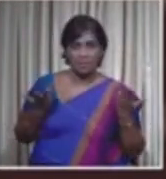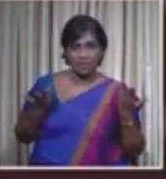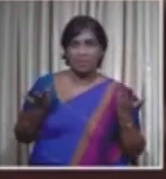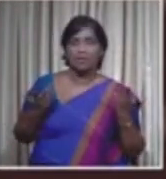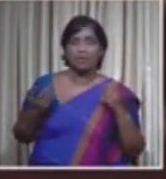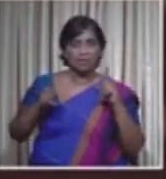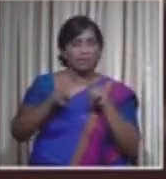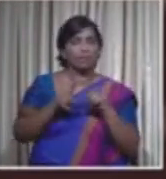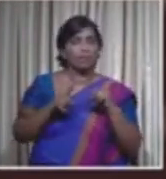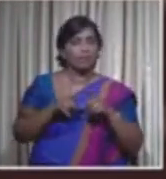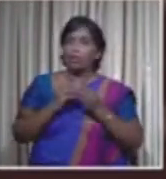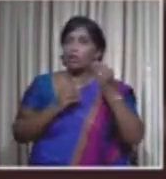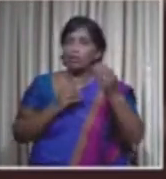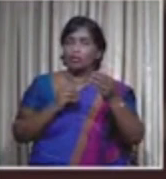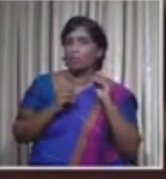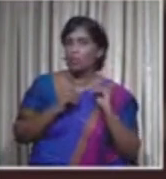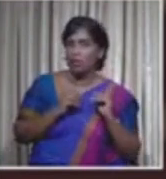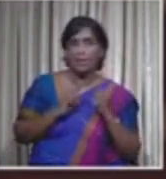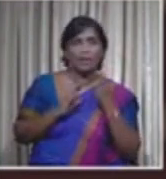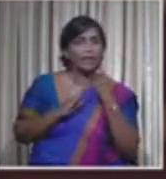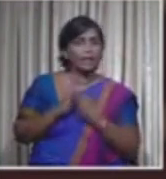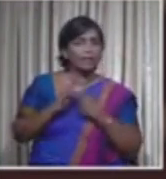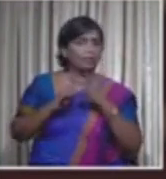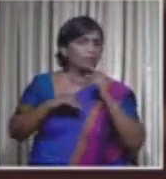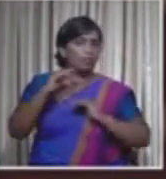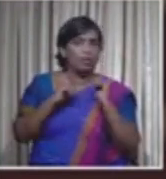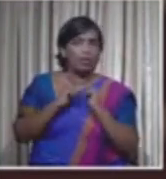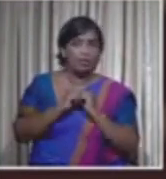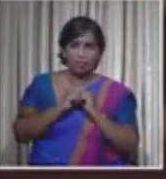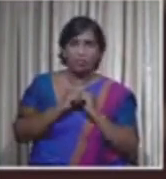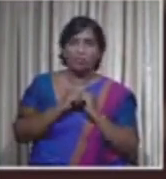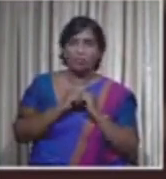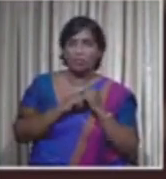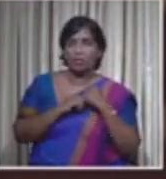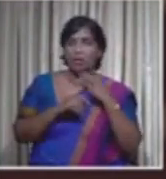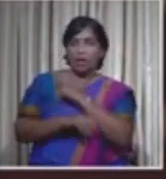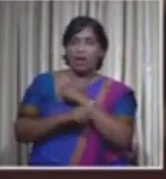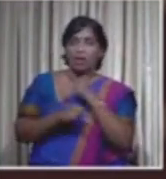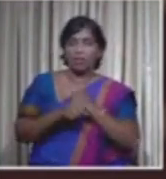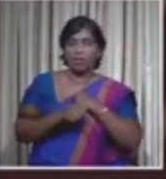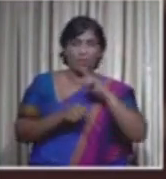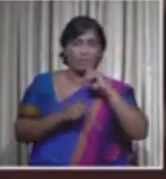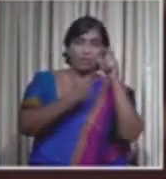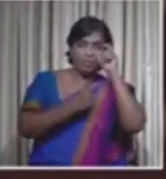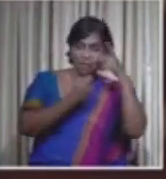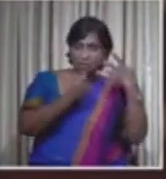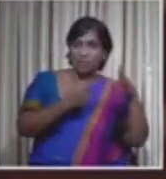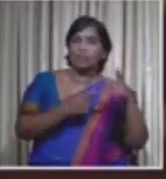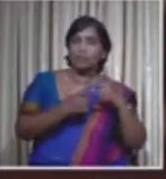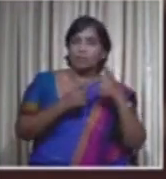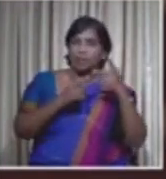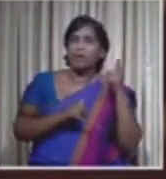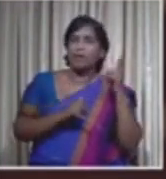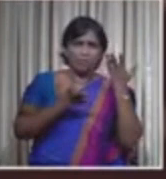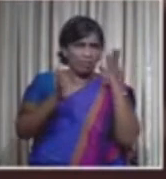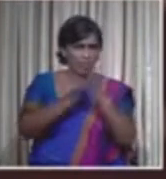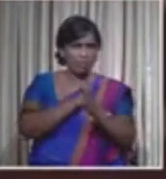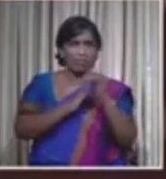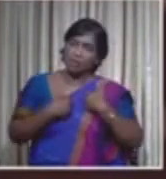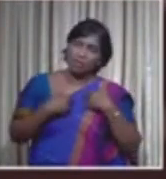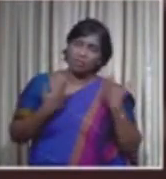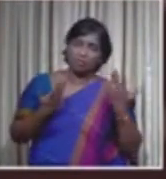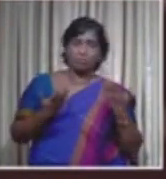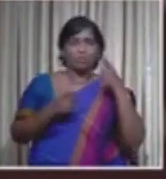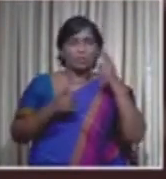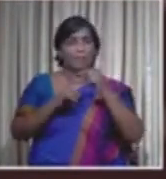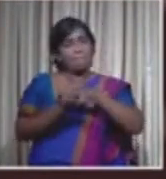පණෙන්නේ නැහැ. මේකට අවසර දුන්නේ කොහොමද? නීති අනුකූලභාවයේ කොහොමද කියලා මම ආණ්ඩුකරුතුමියට කතා කරලා ගියා. වහාම පරීක්ෂණයක් කරලා කවුරු හරි වැරදි කරලා දිනනවා. ඒක අපේ වෙන්න